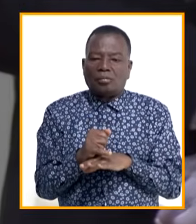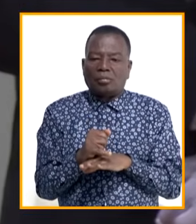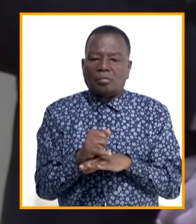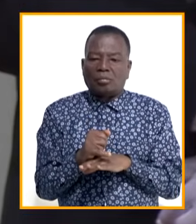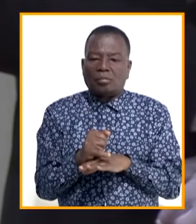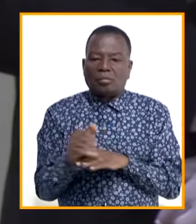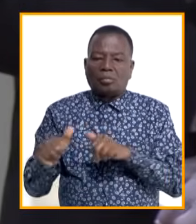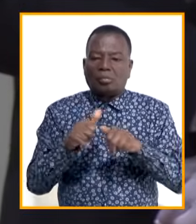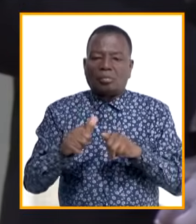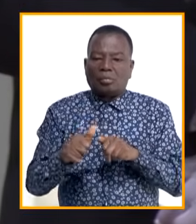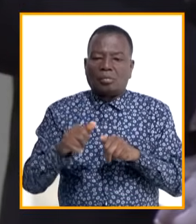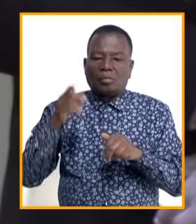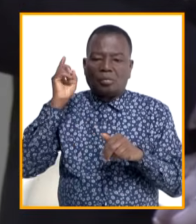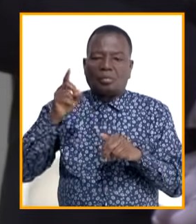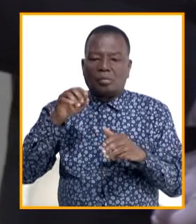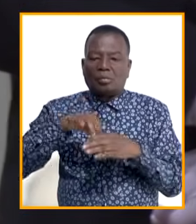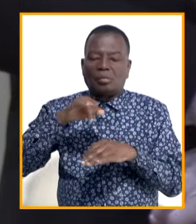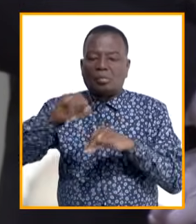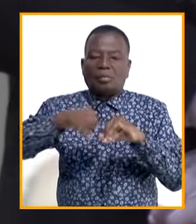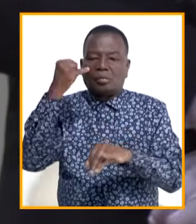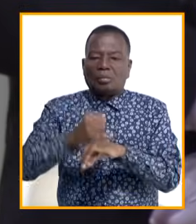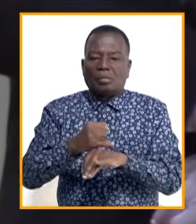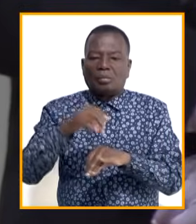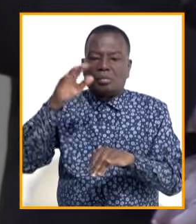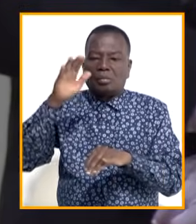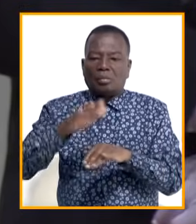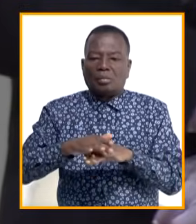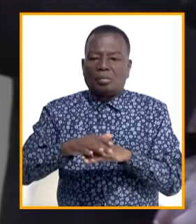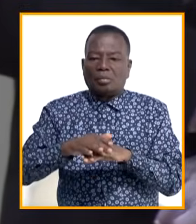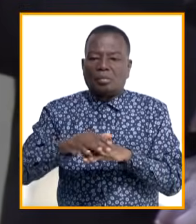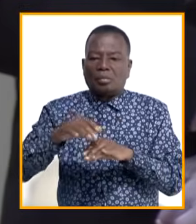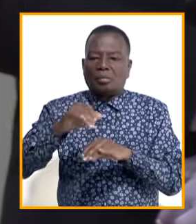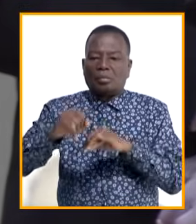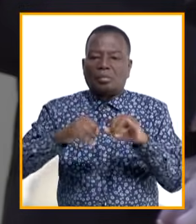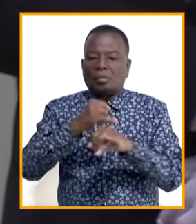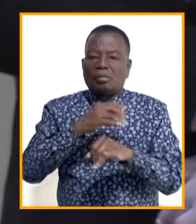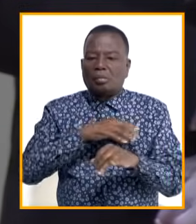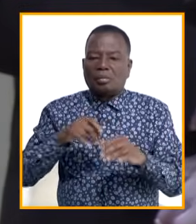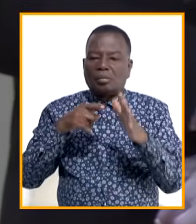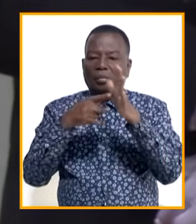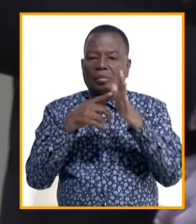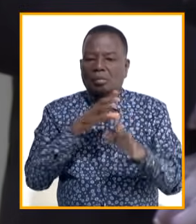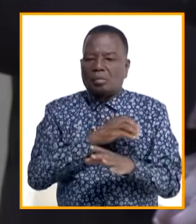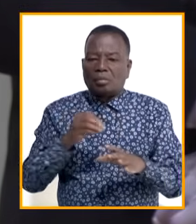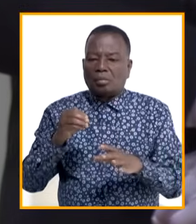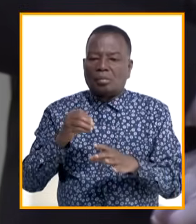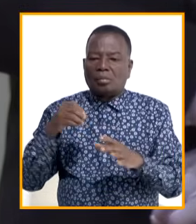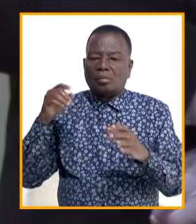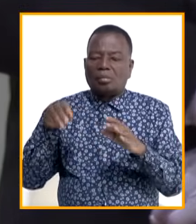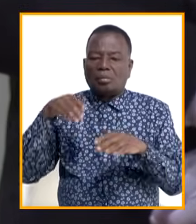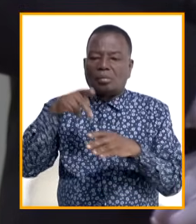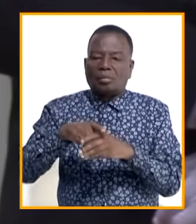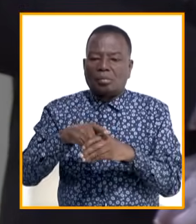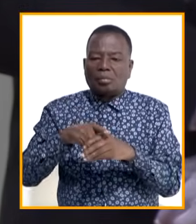L'action diplomatique de notre institution sur la scène internationale a été marqué par notre participation à